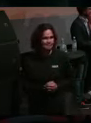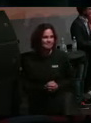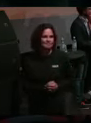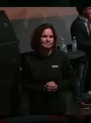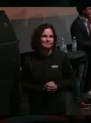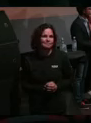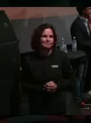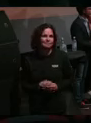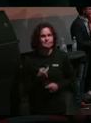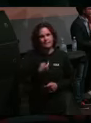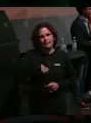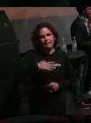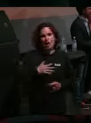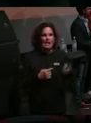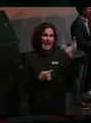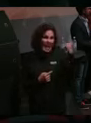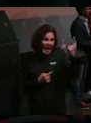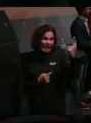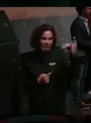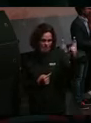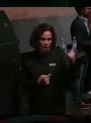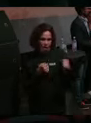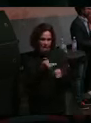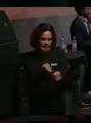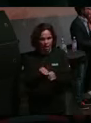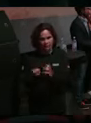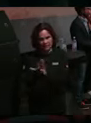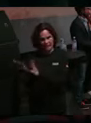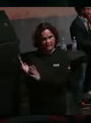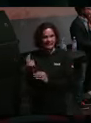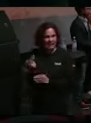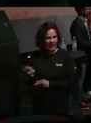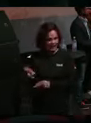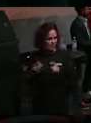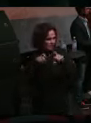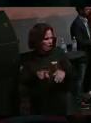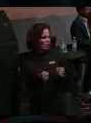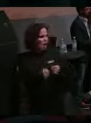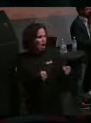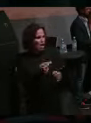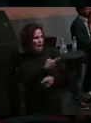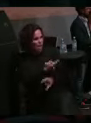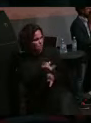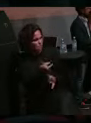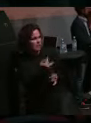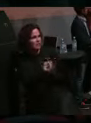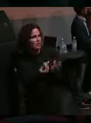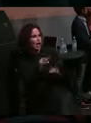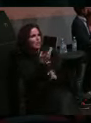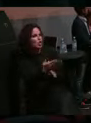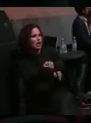Vi har en ja, i hvert fall. Og resten nei. Og da tror jeg vi må starte hos Høyre. Hva forklaringen på at vi ikke har nok